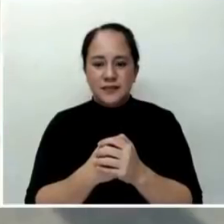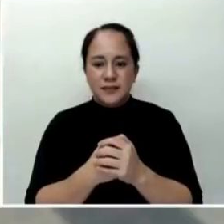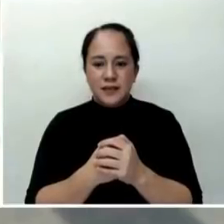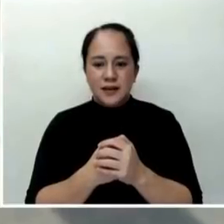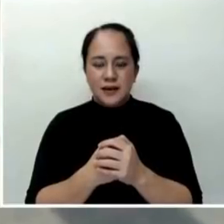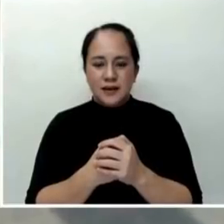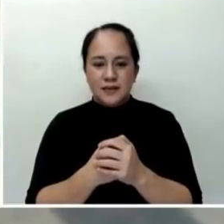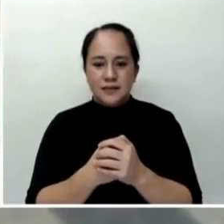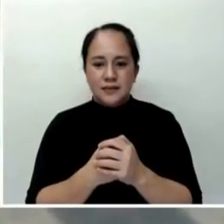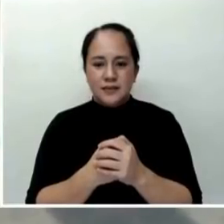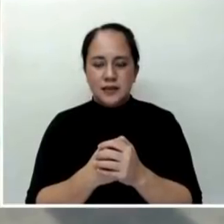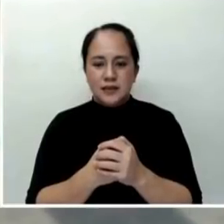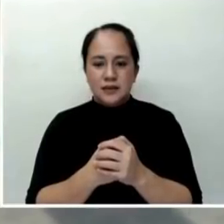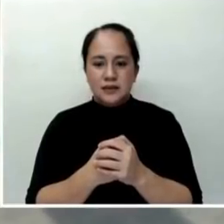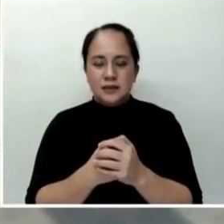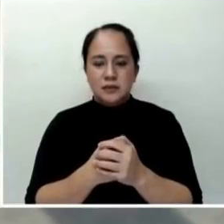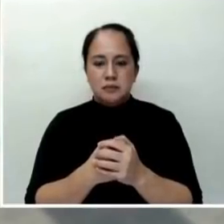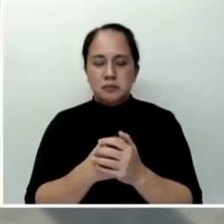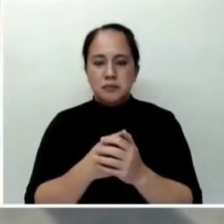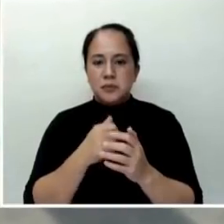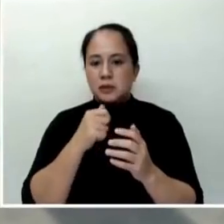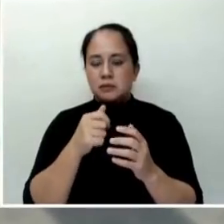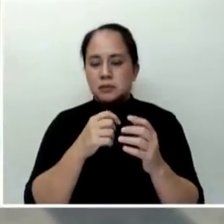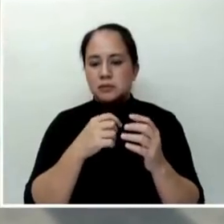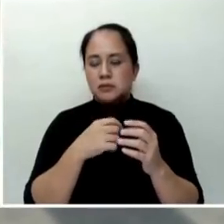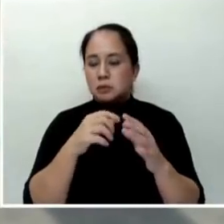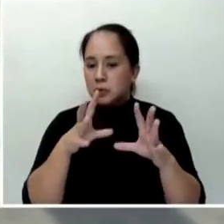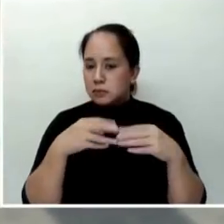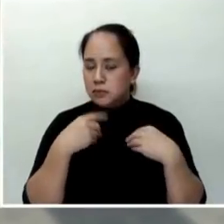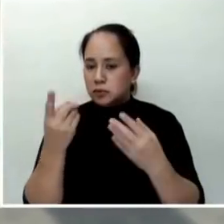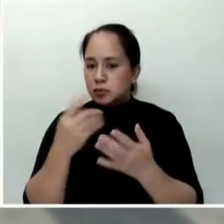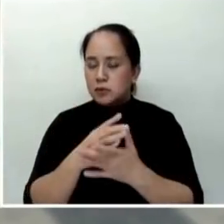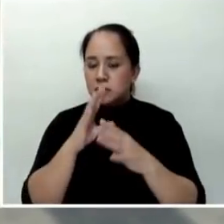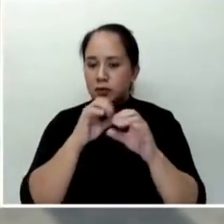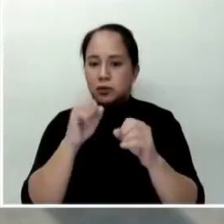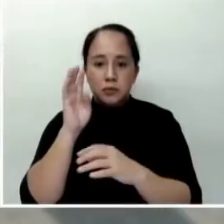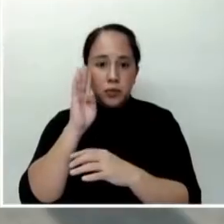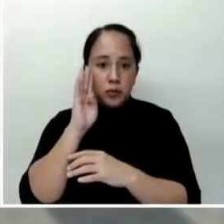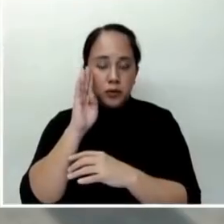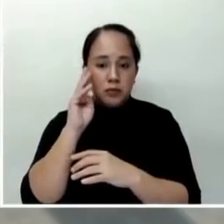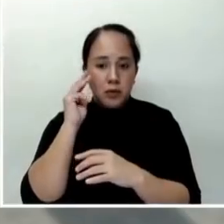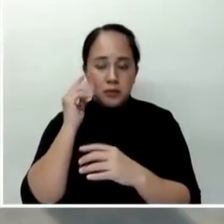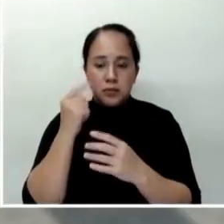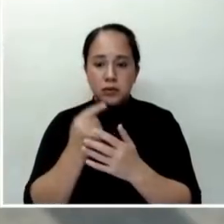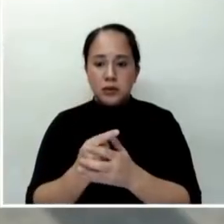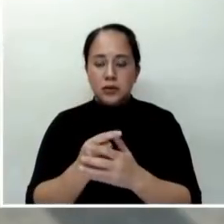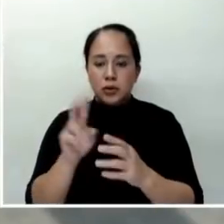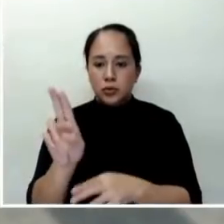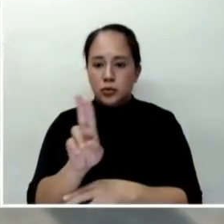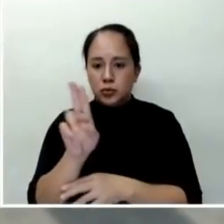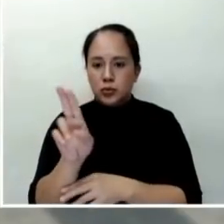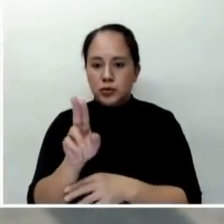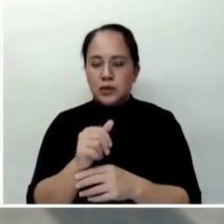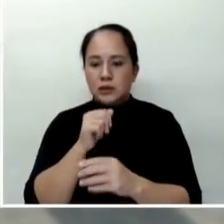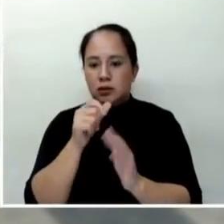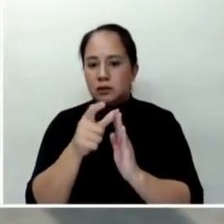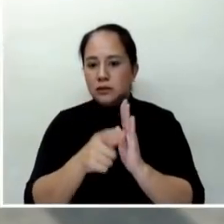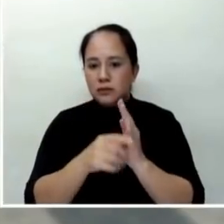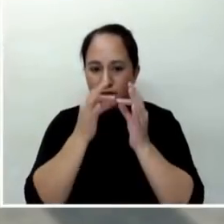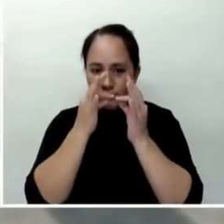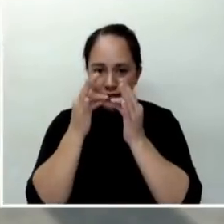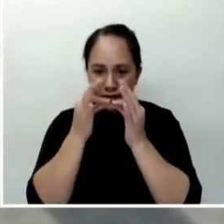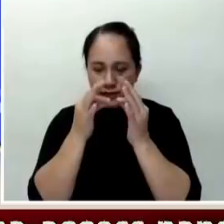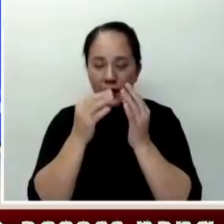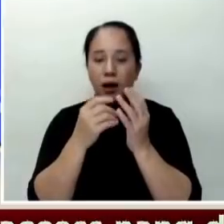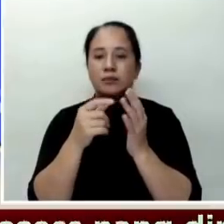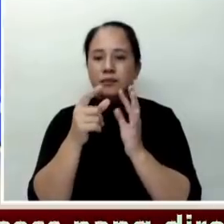Samantala, itinanggi naman ni presidential candidate Bongbong Marcos na gumamit o gumagamit siya ng illegal na droga. Sa